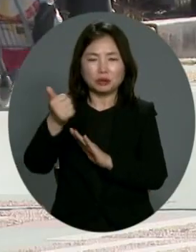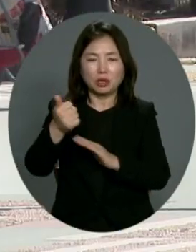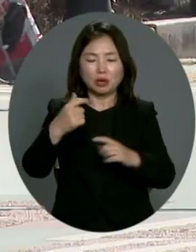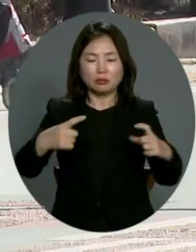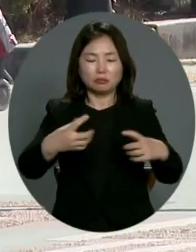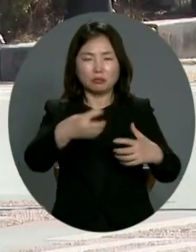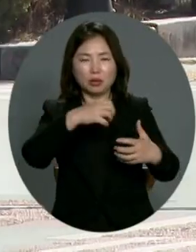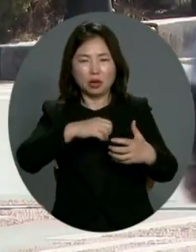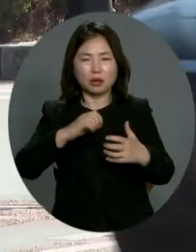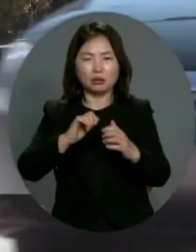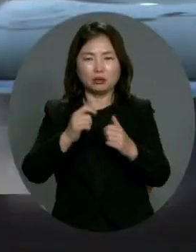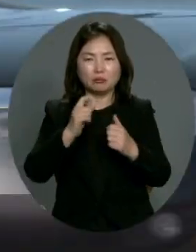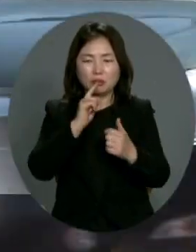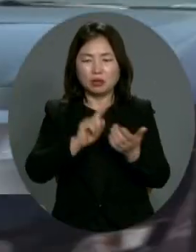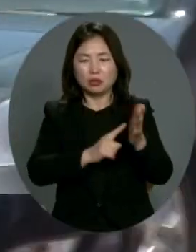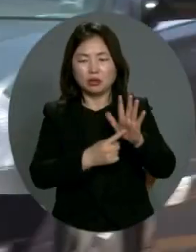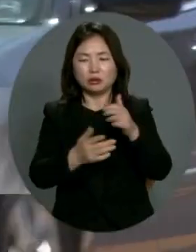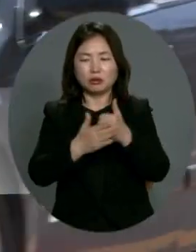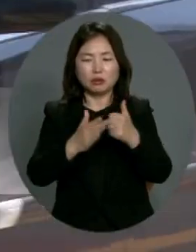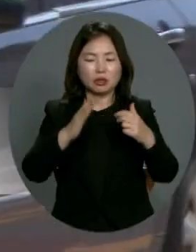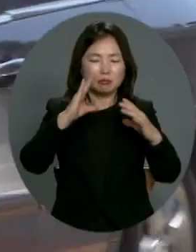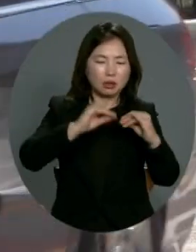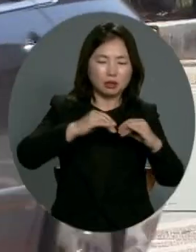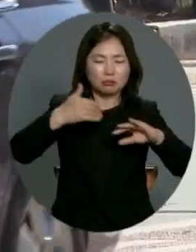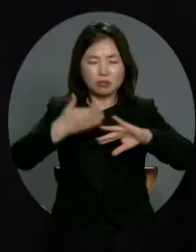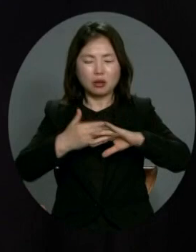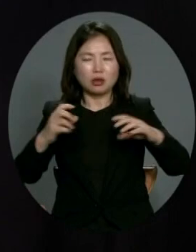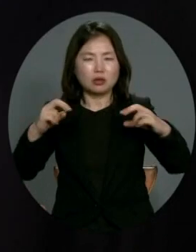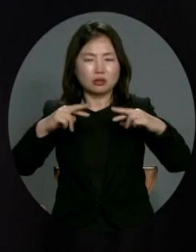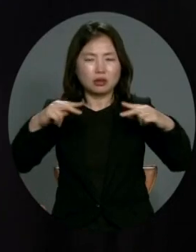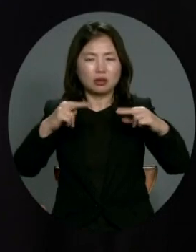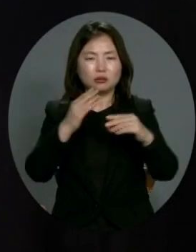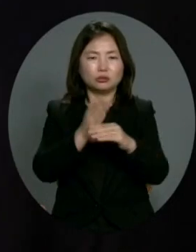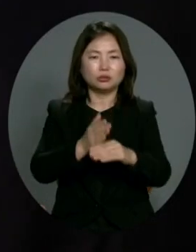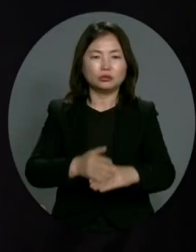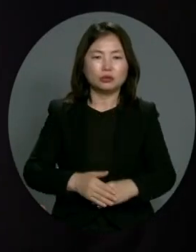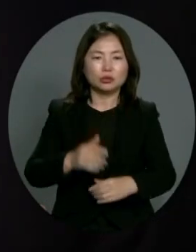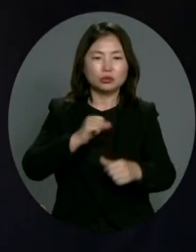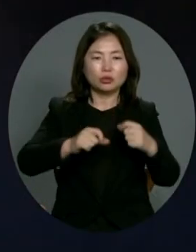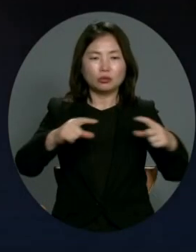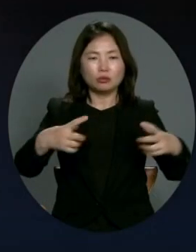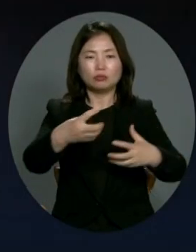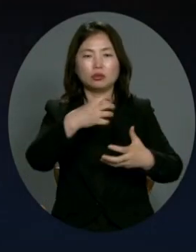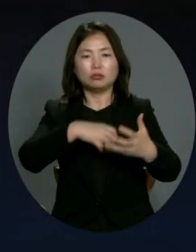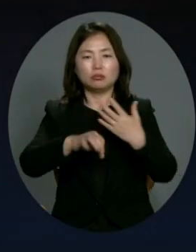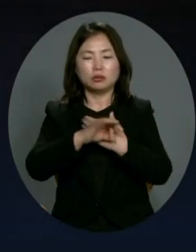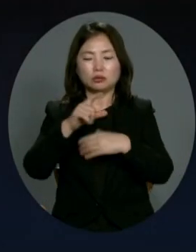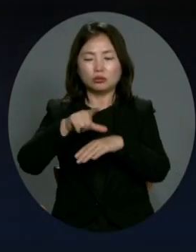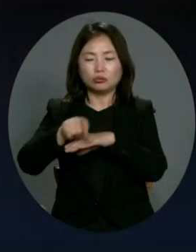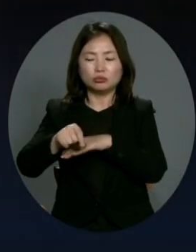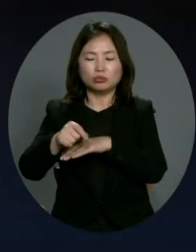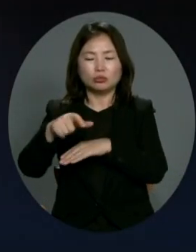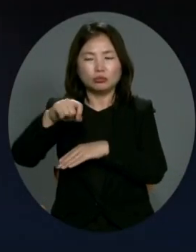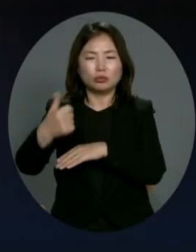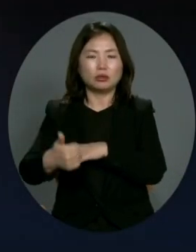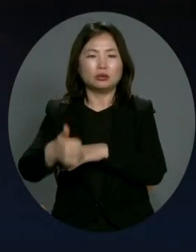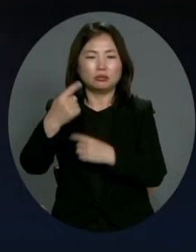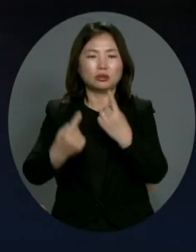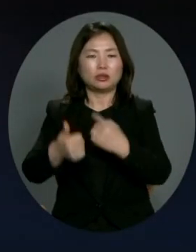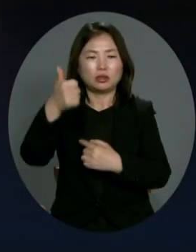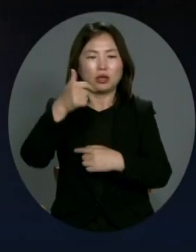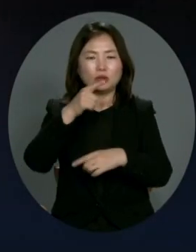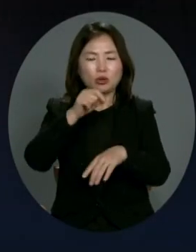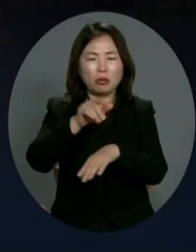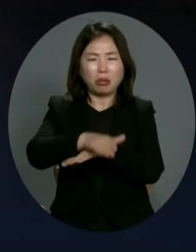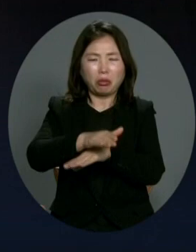뒤 주민들 사이에도 찬반 논란이 분분합니다. 수성으로 되면 아무 다소군보다 안 나겠습니까? 다소군 저